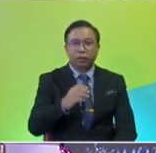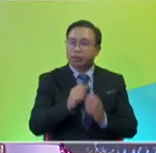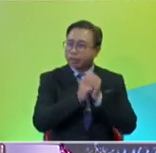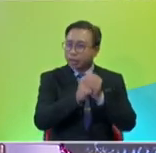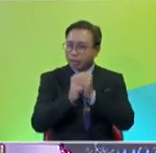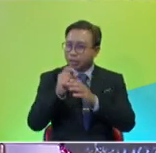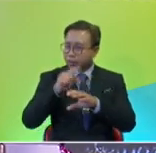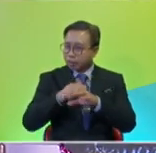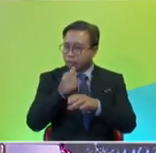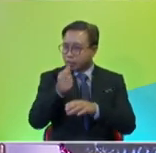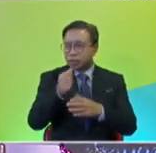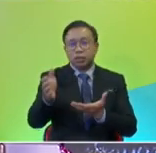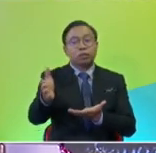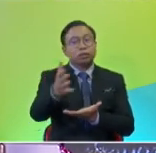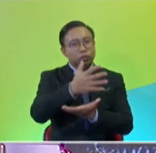kepada anda semua.